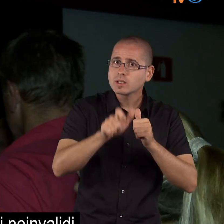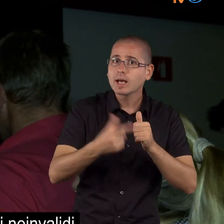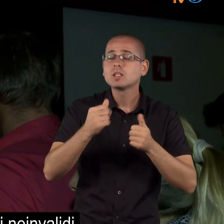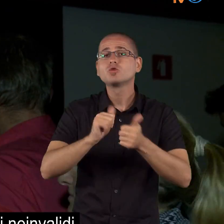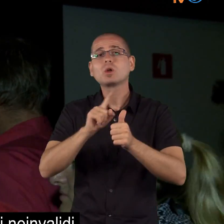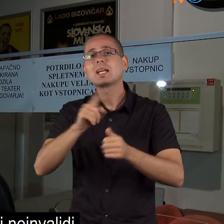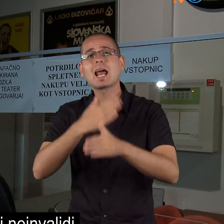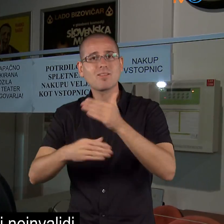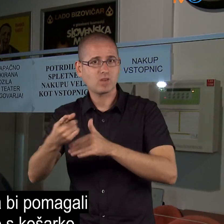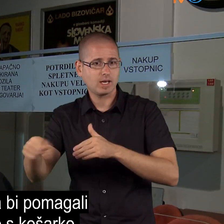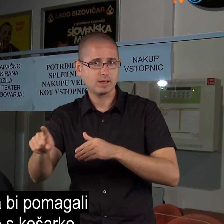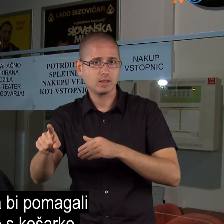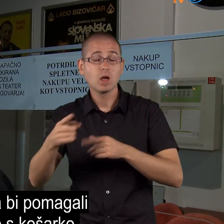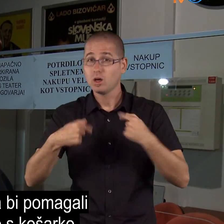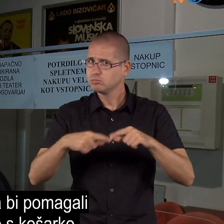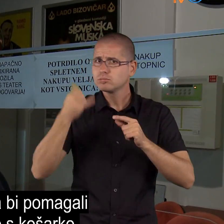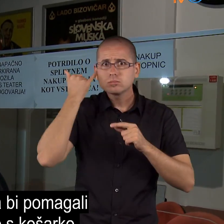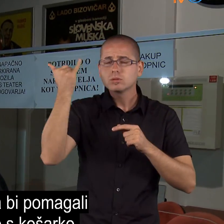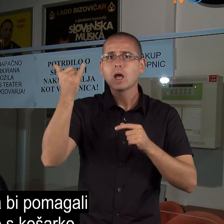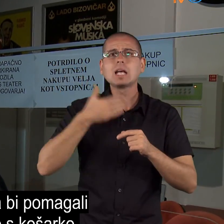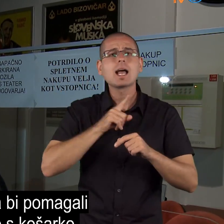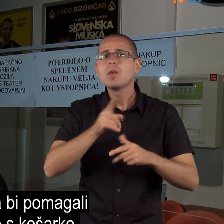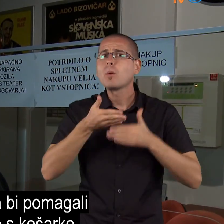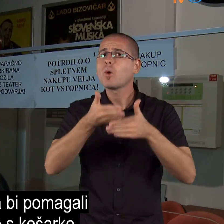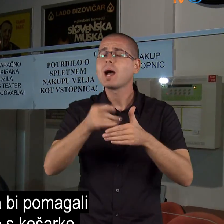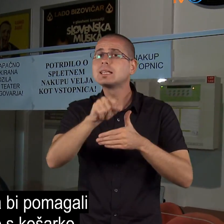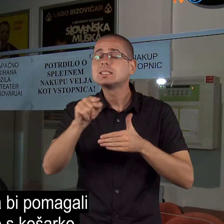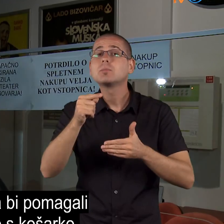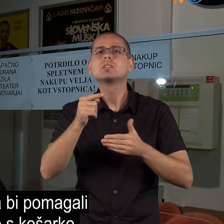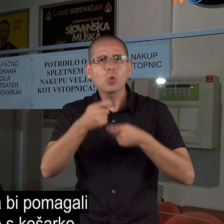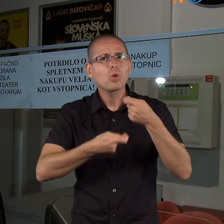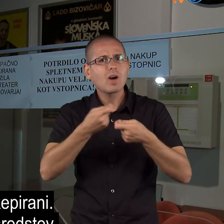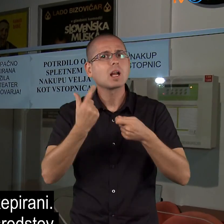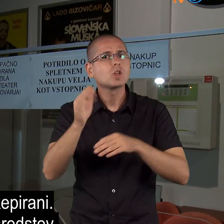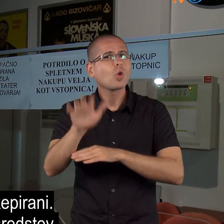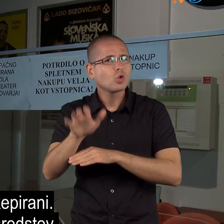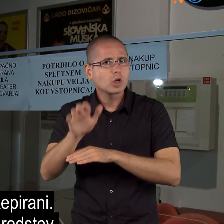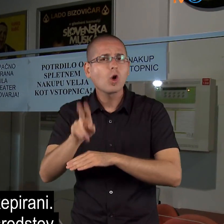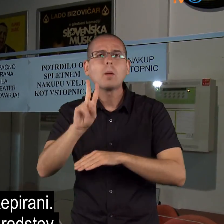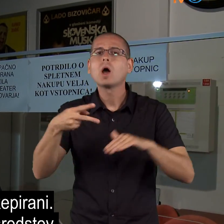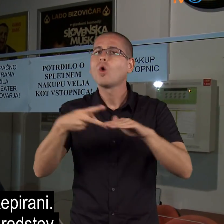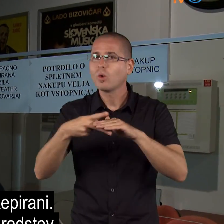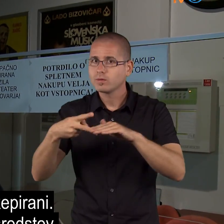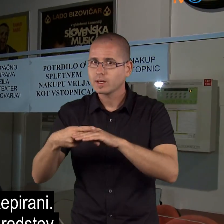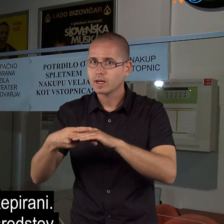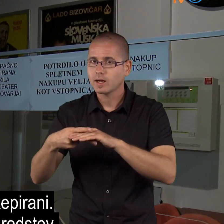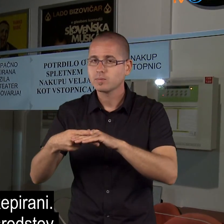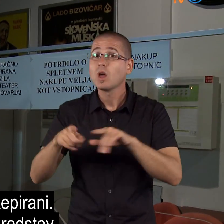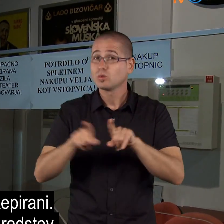športniki neinvalidni. Potem smo prišli na idejo, zakaj ne bi pomagali tistim, ki se ukvarjajo s košarko, pa so hendikepirani